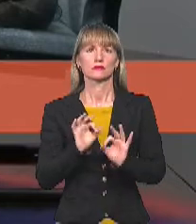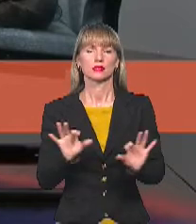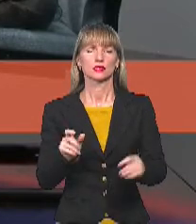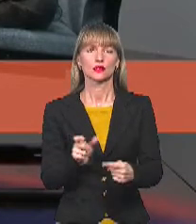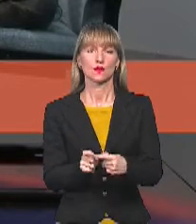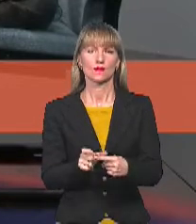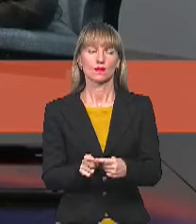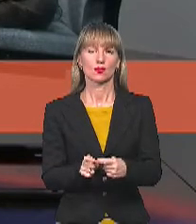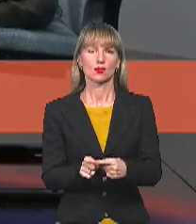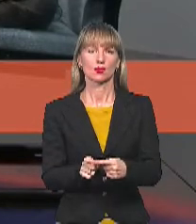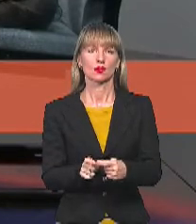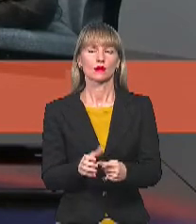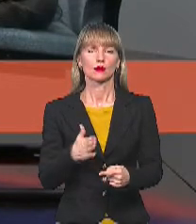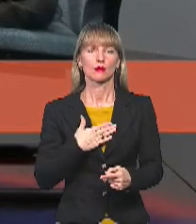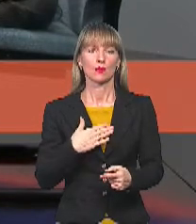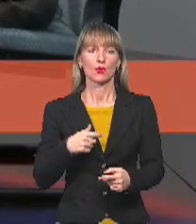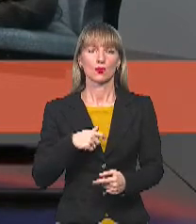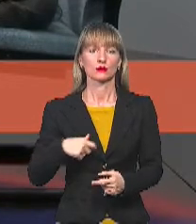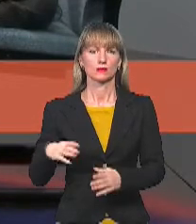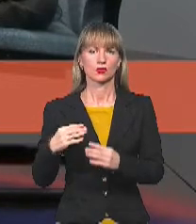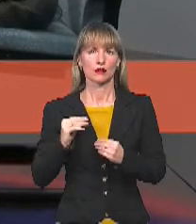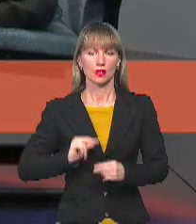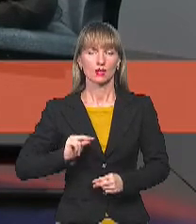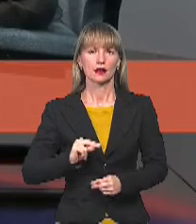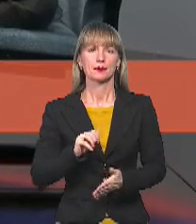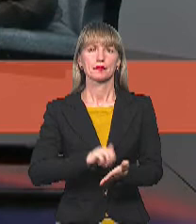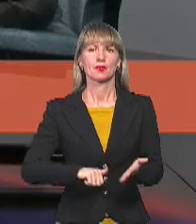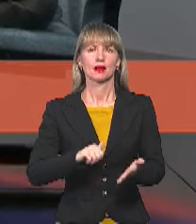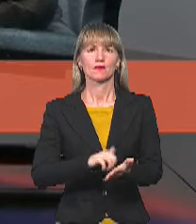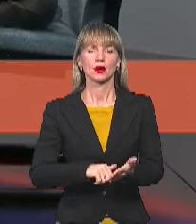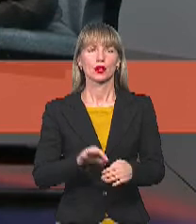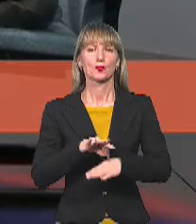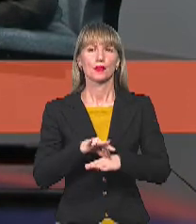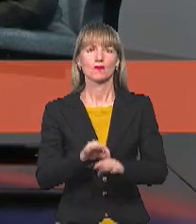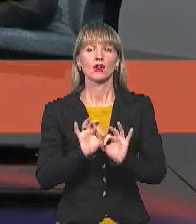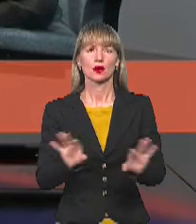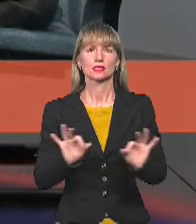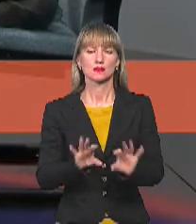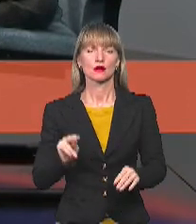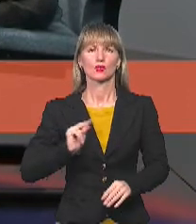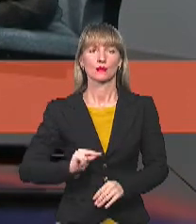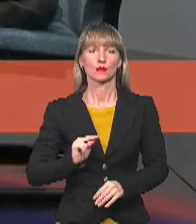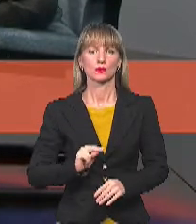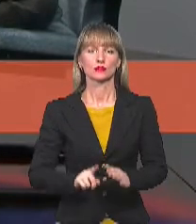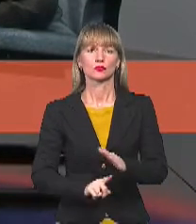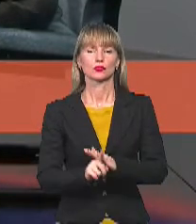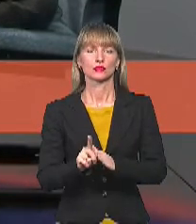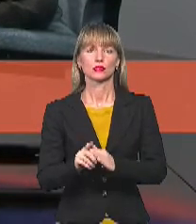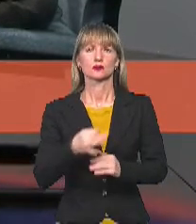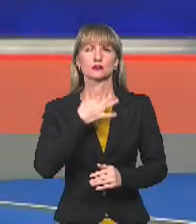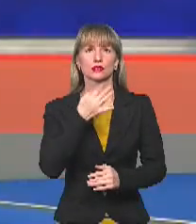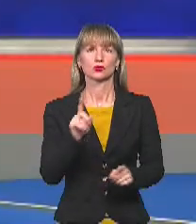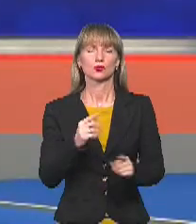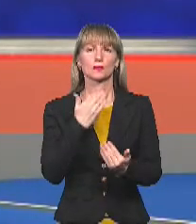вислів мого колеги. З приводу проведення роз'яснювальної роботи, спочатку скажу,